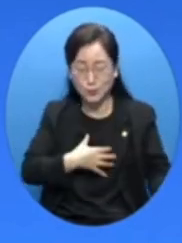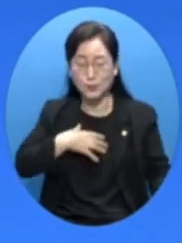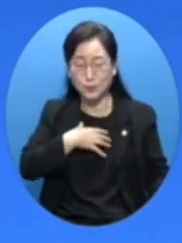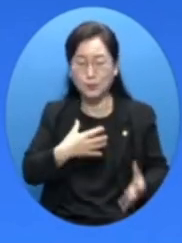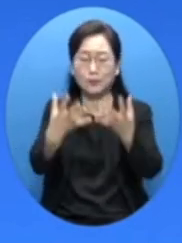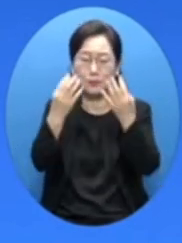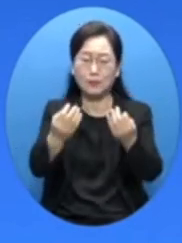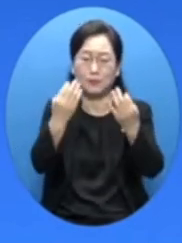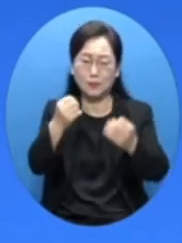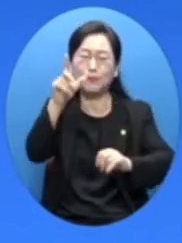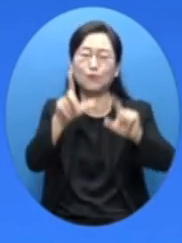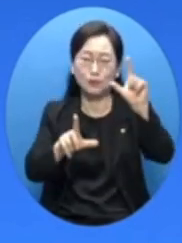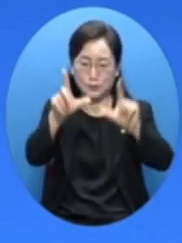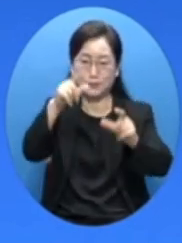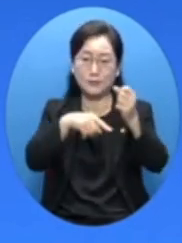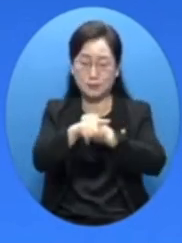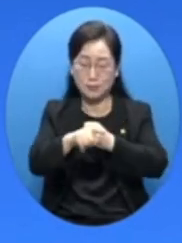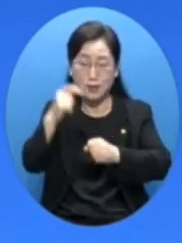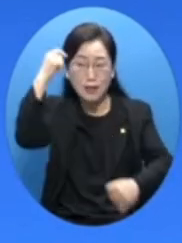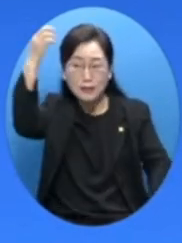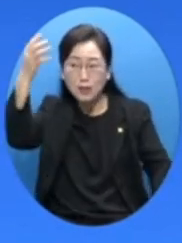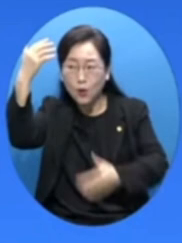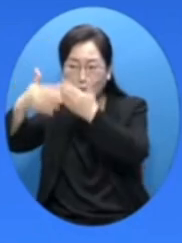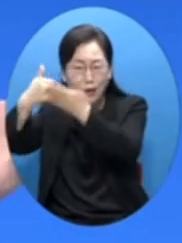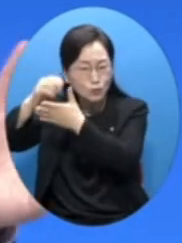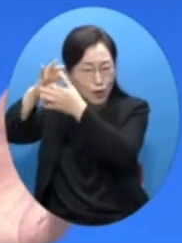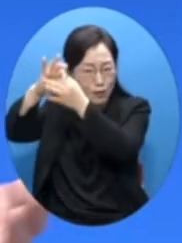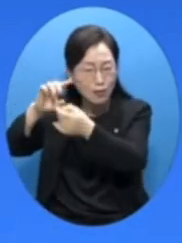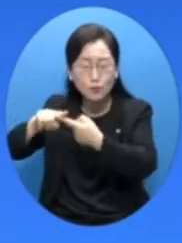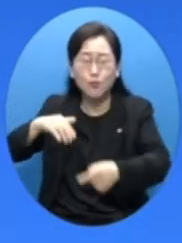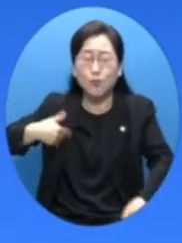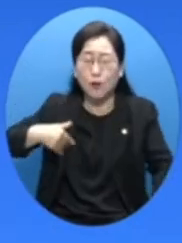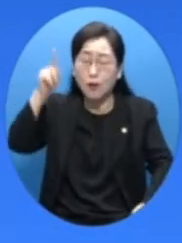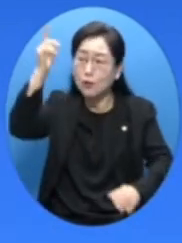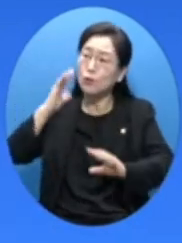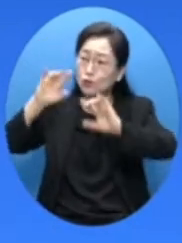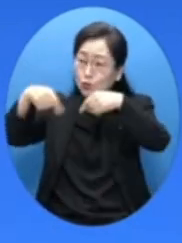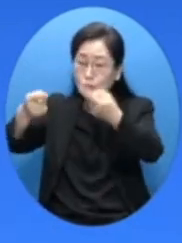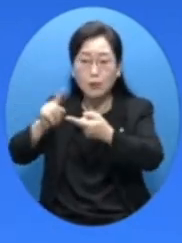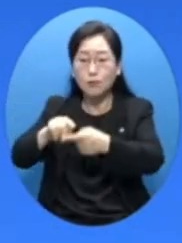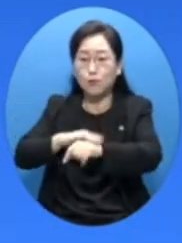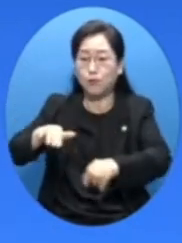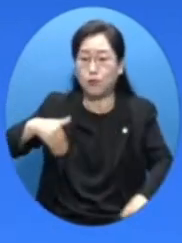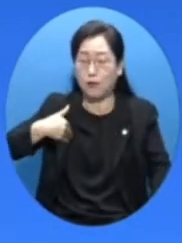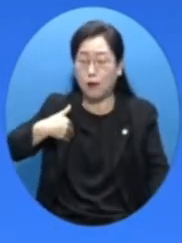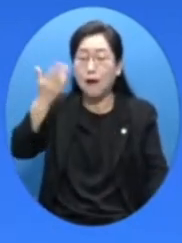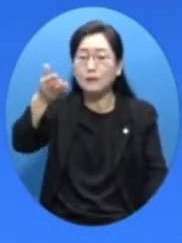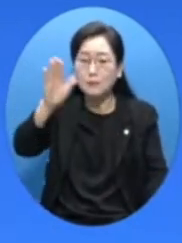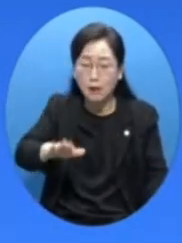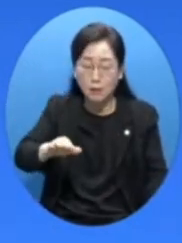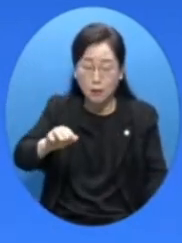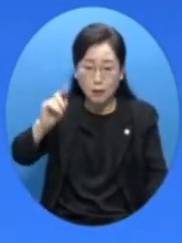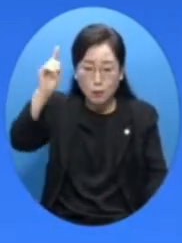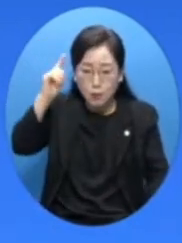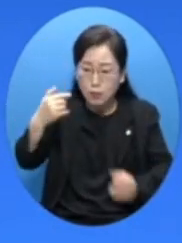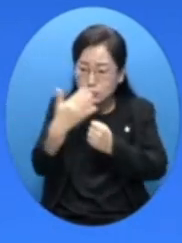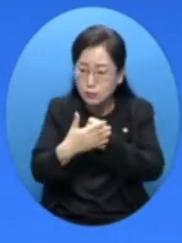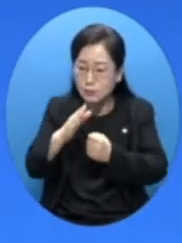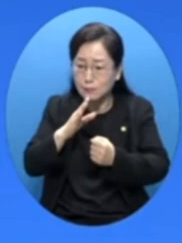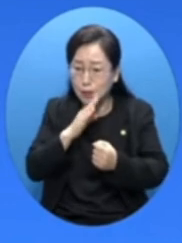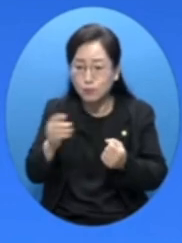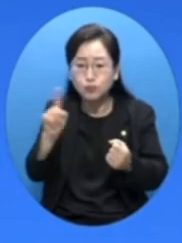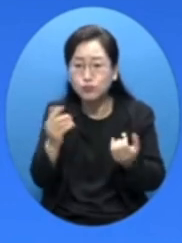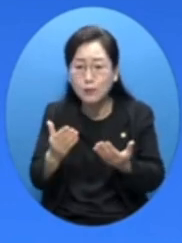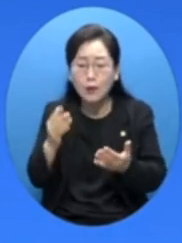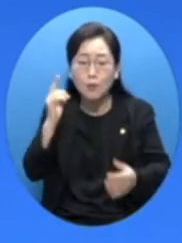우리들의 모습입니다. 영의 세계는 보지 못했습니다. 천국이 있음도 몰랐습니다. 그런데 웬일인지 웬일인지